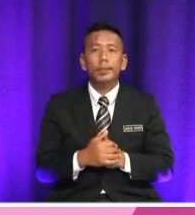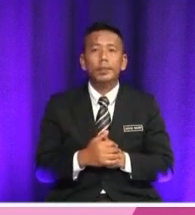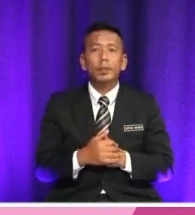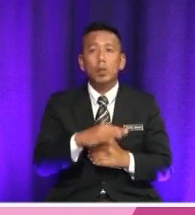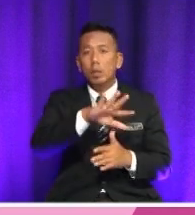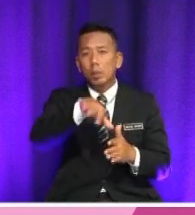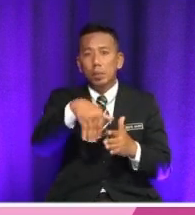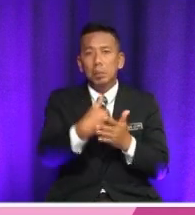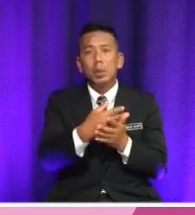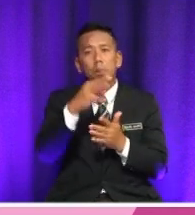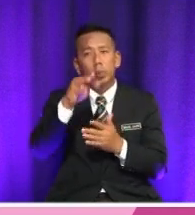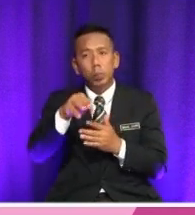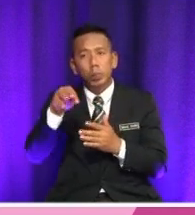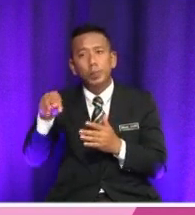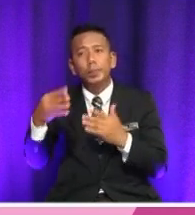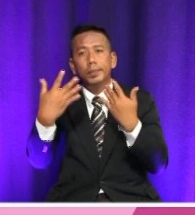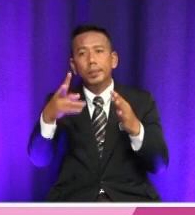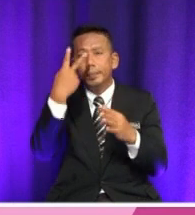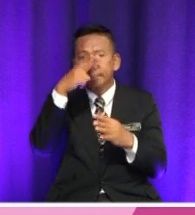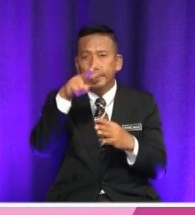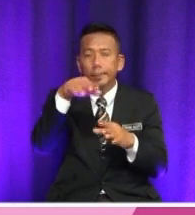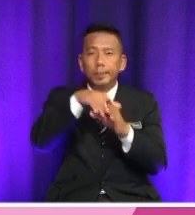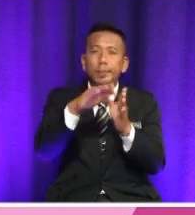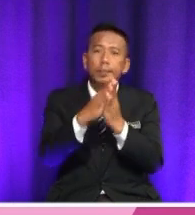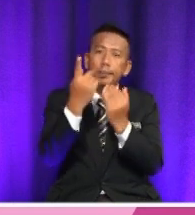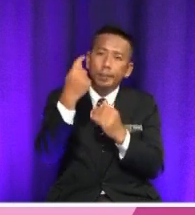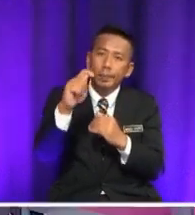ini semua murid Udah tengok dalam